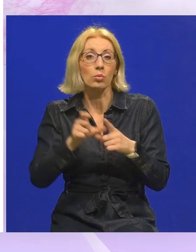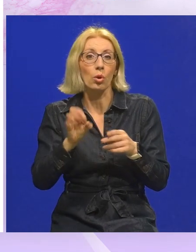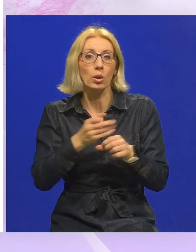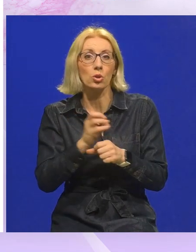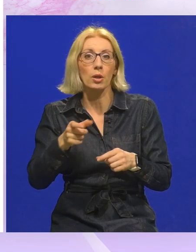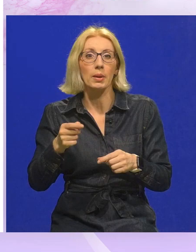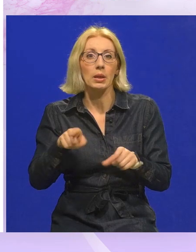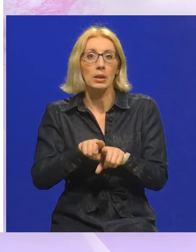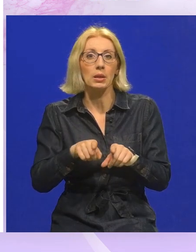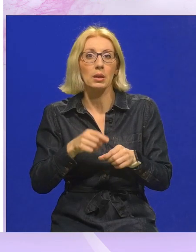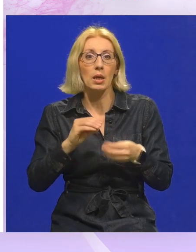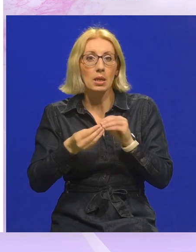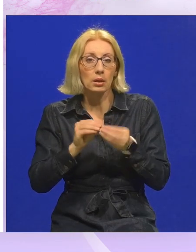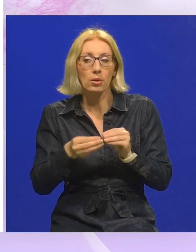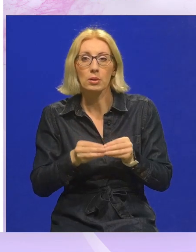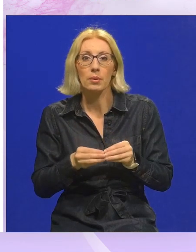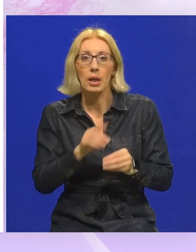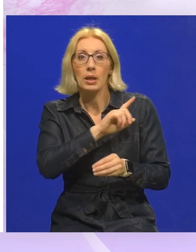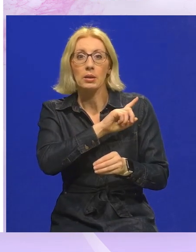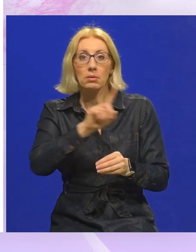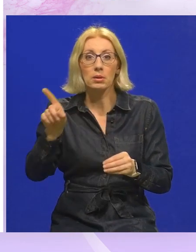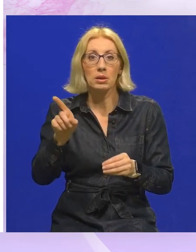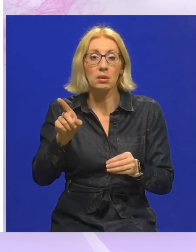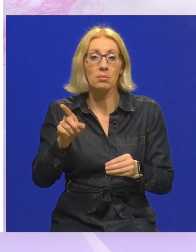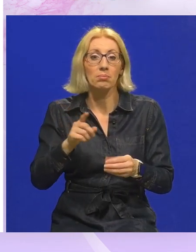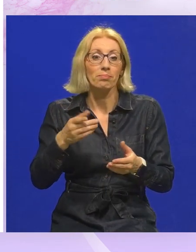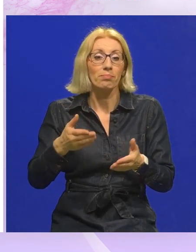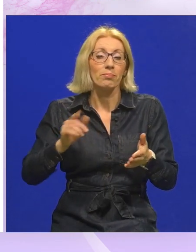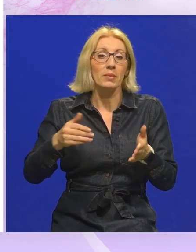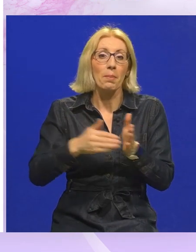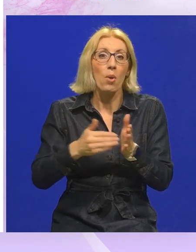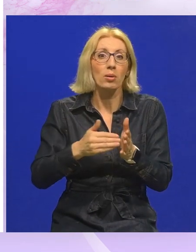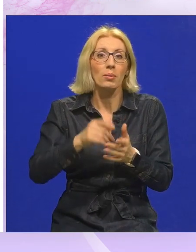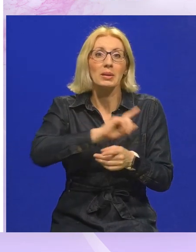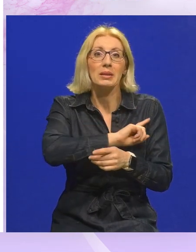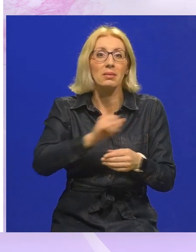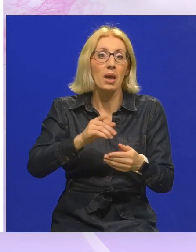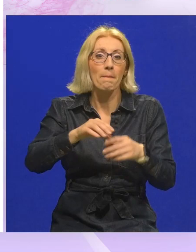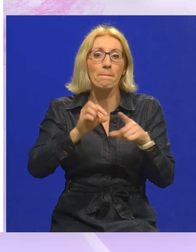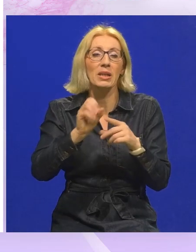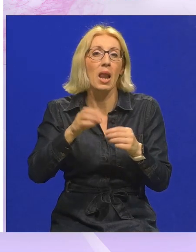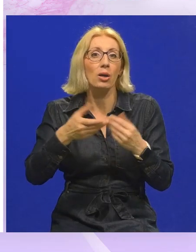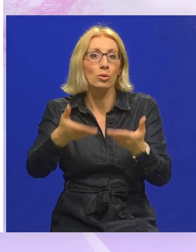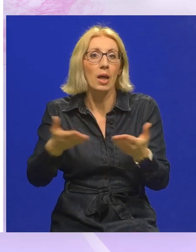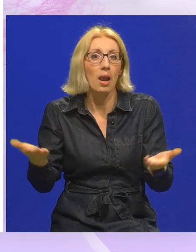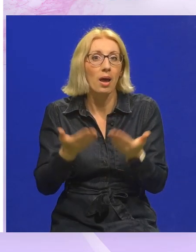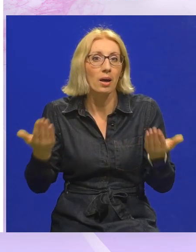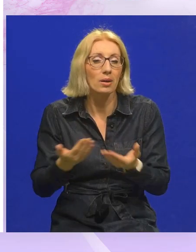i u tim radionicama nije dakle prilagođena potrebama djece i mladih s teškoćama u razvoju, to je što u